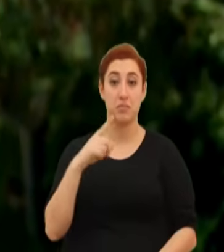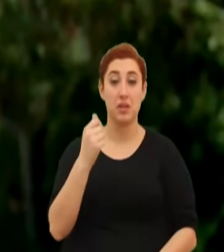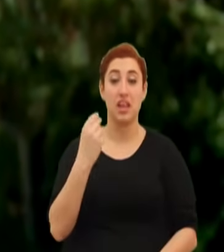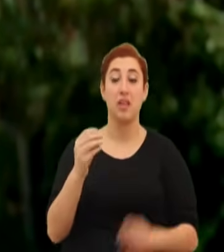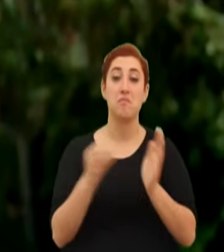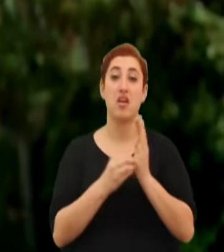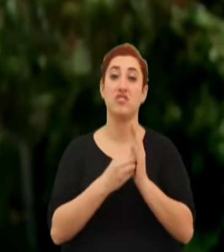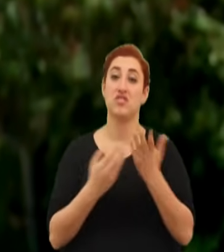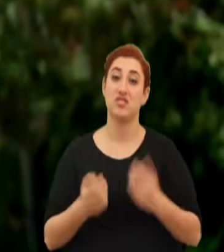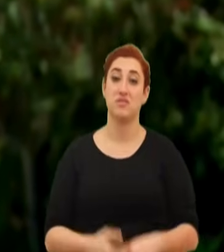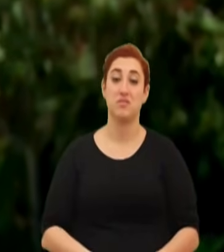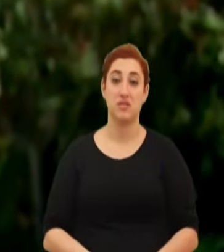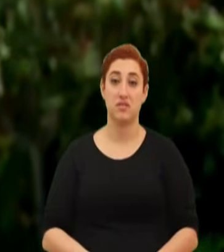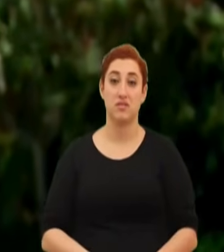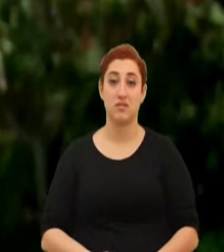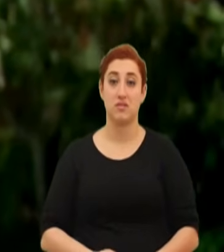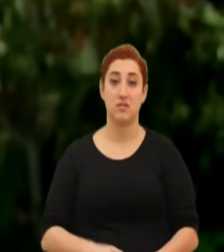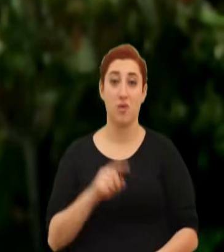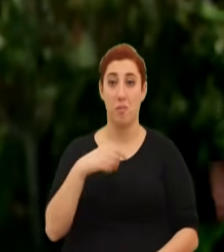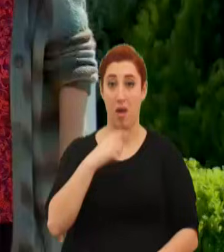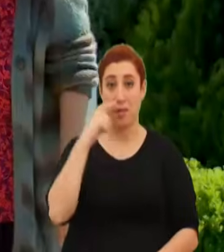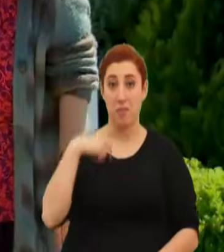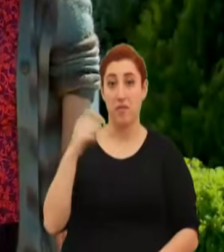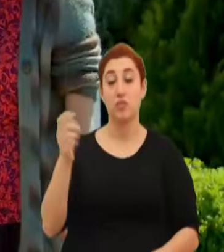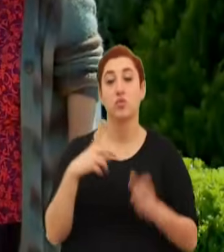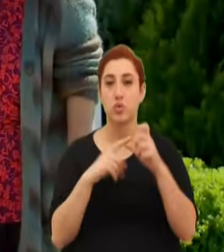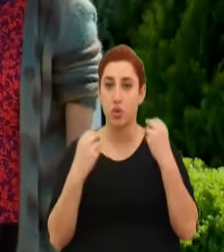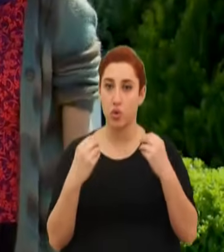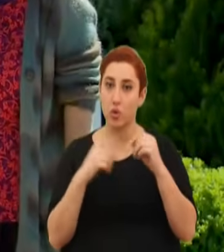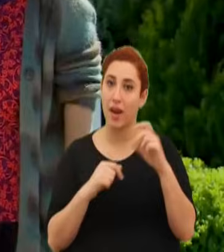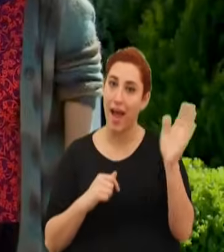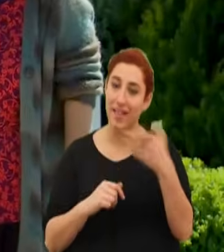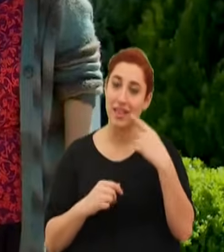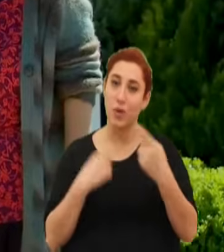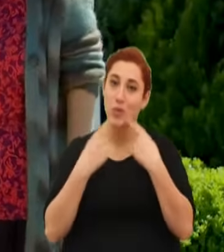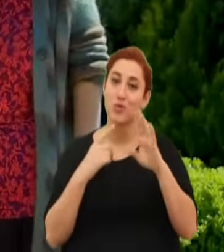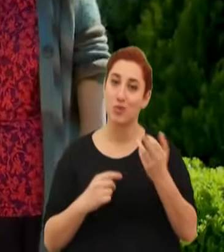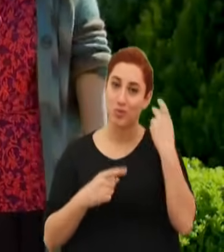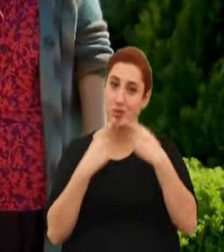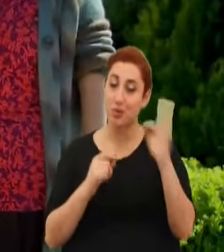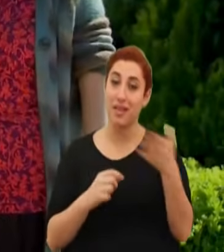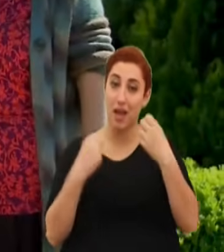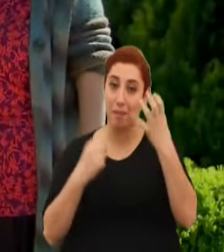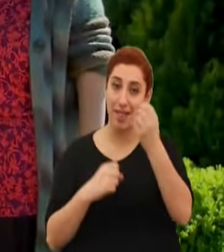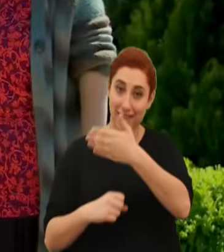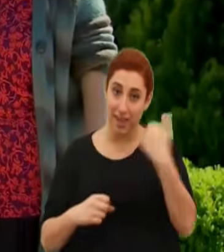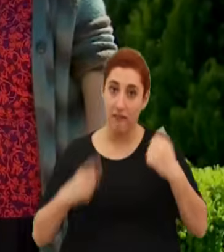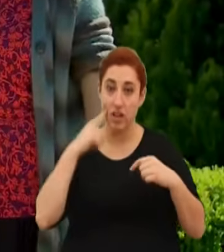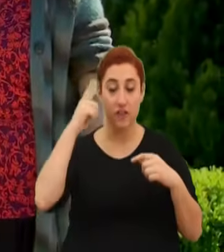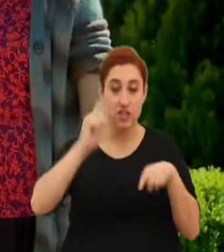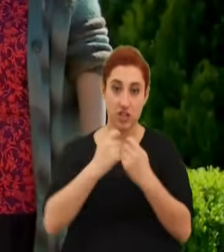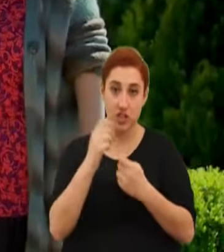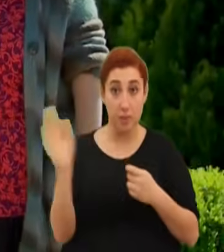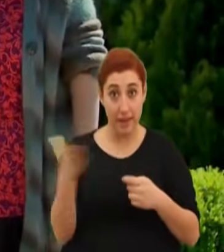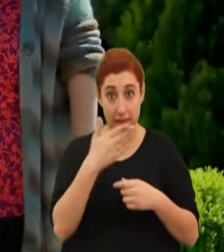iyi bahşişmiş ha. Şimdi bunlar oraya mı gideceğim? Şükrü, Şükrü hadi fazla konuşma. Hadi kalk git arabayı al gel. Vallahi kıracağım